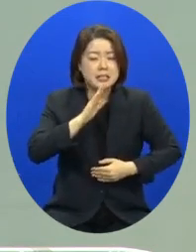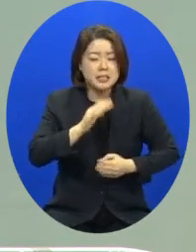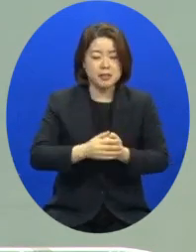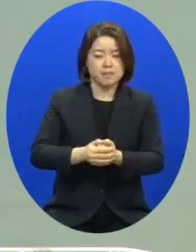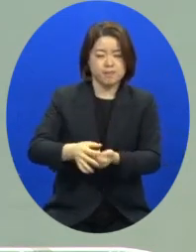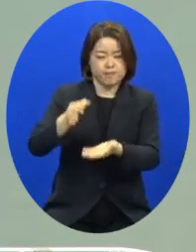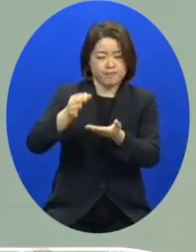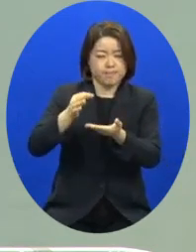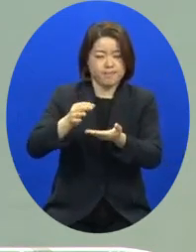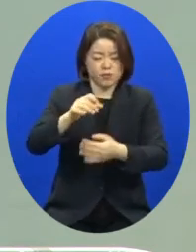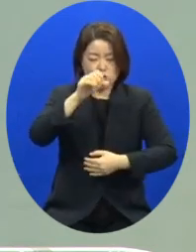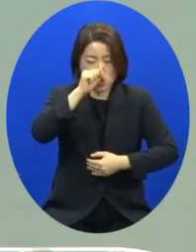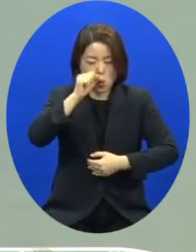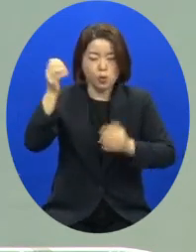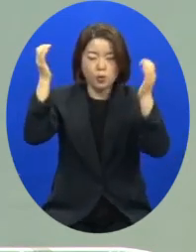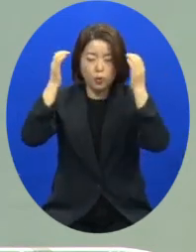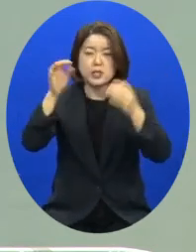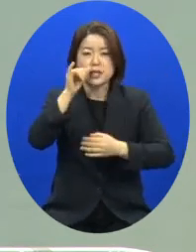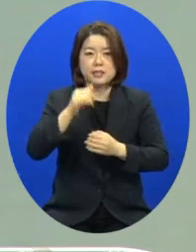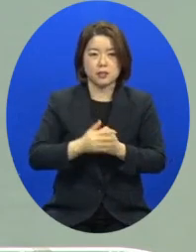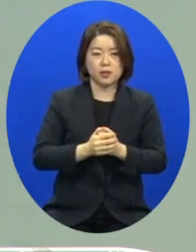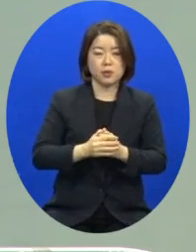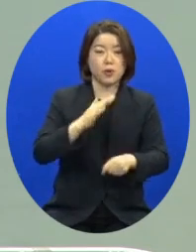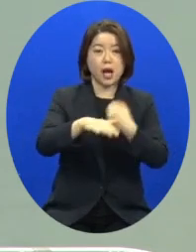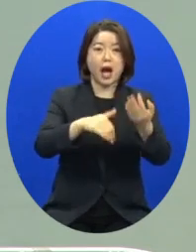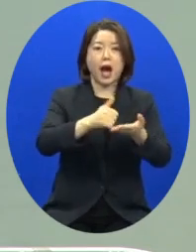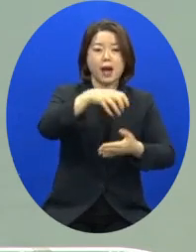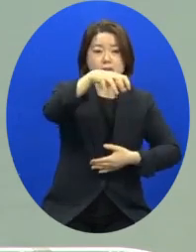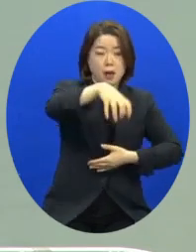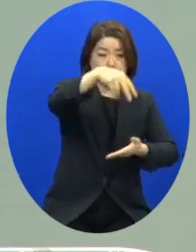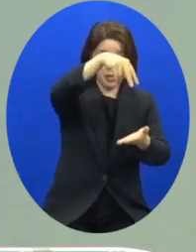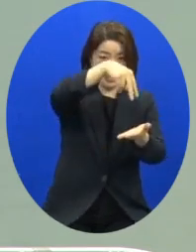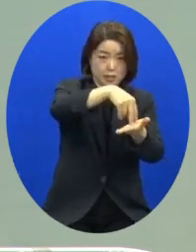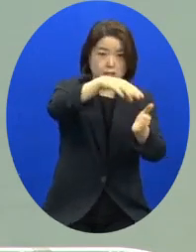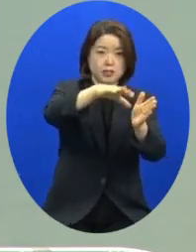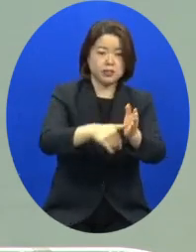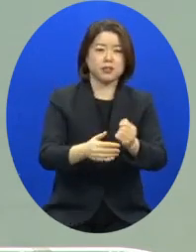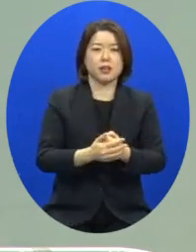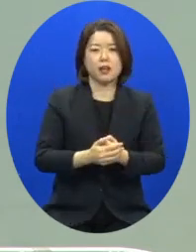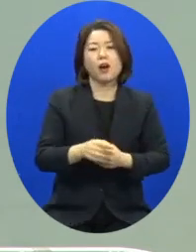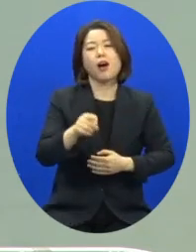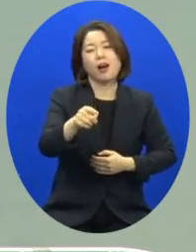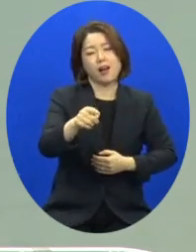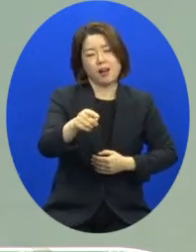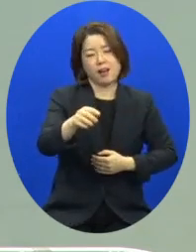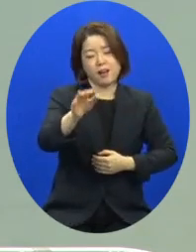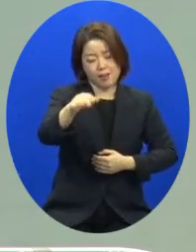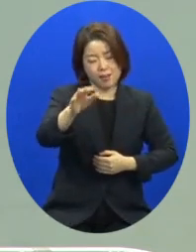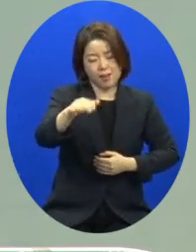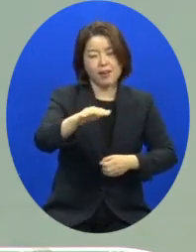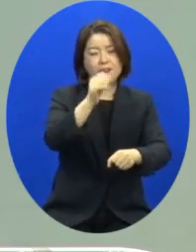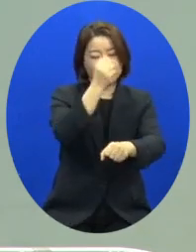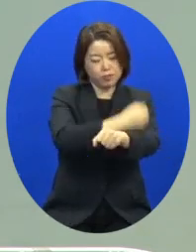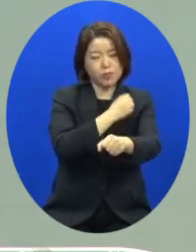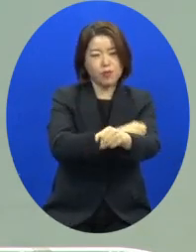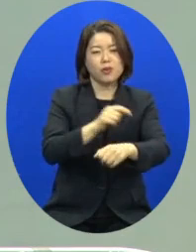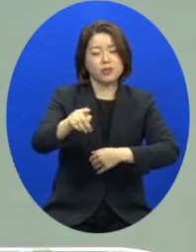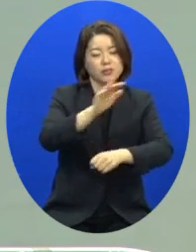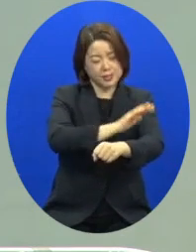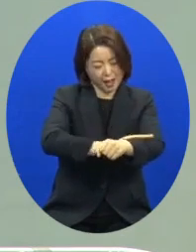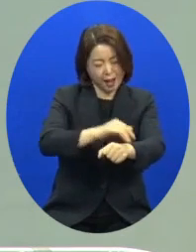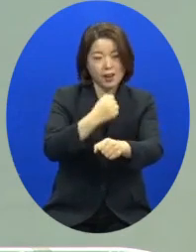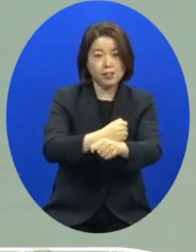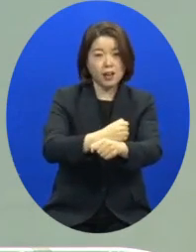하는 거죠. 하나님 앞에 섰을 때, 그때 너 수고했다, 너 정말 잘했다,